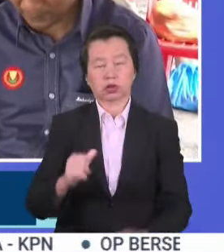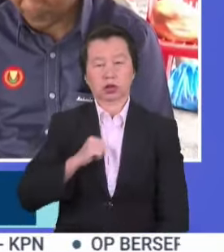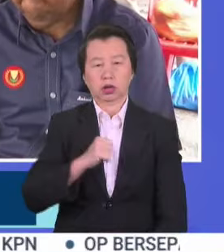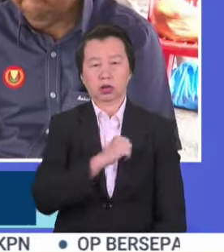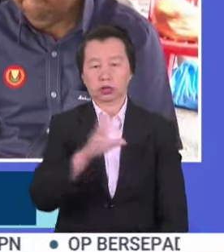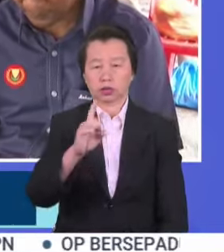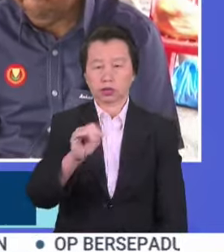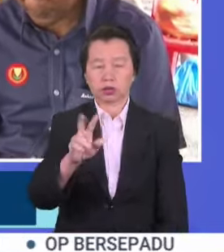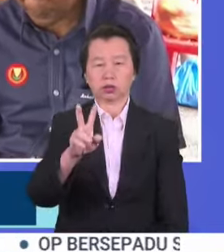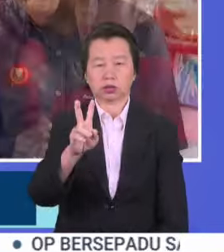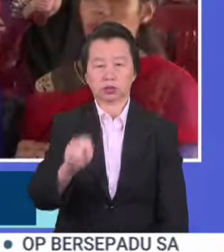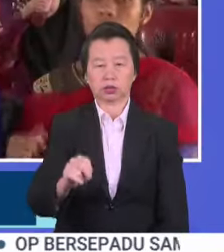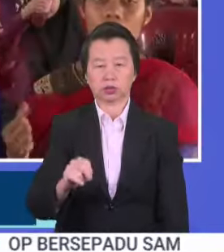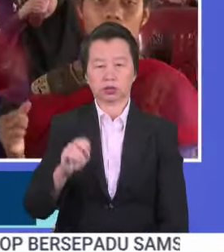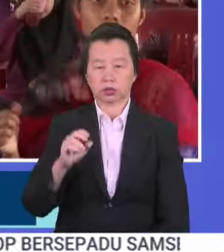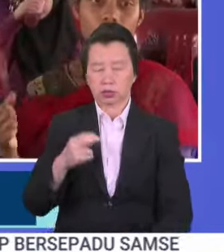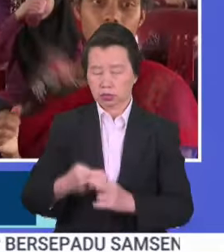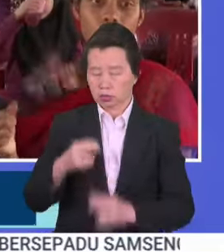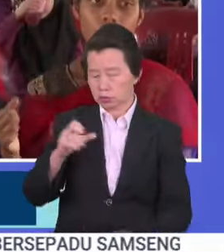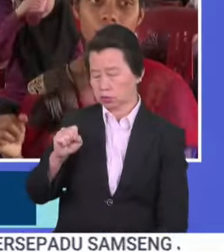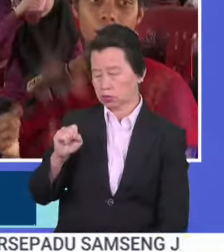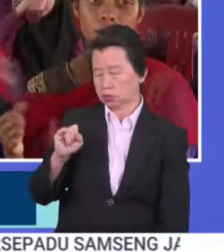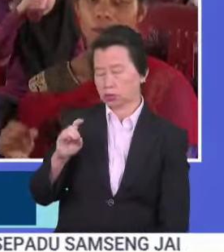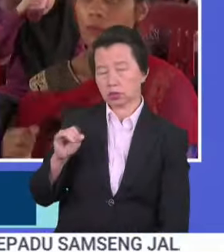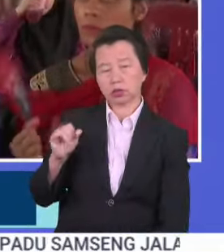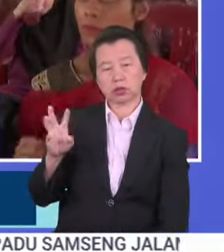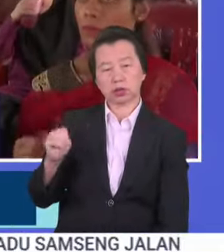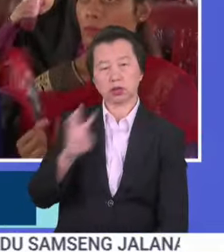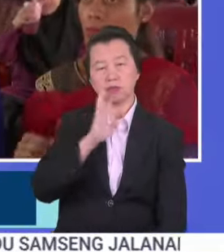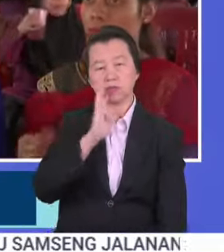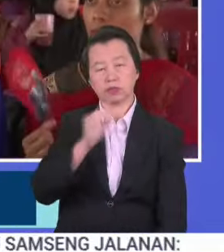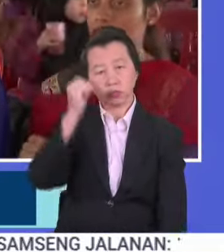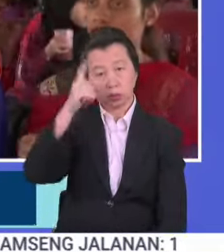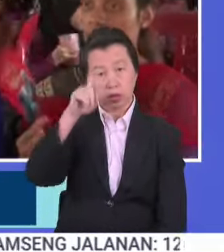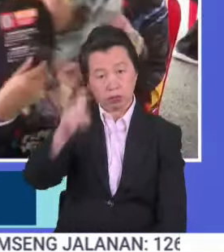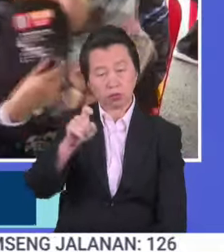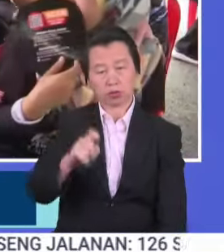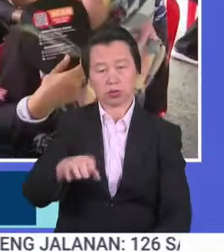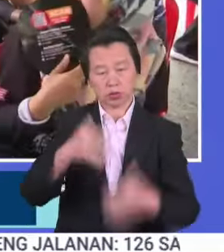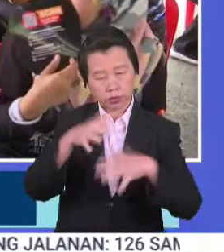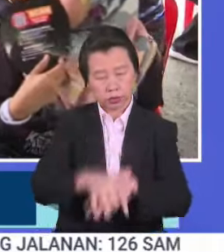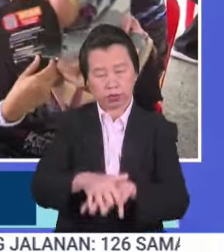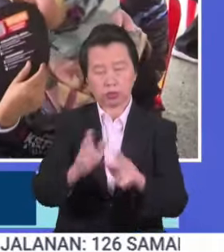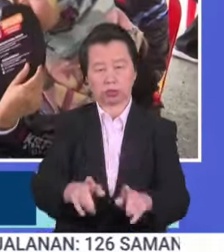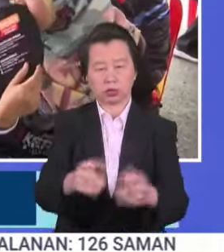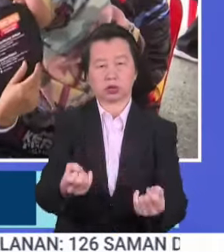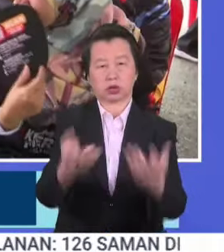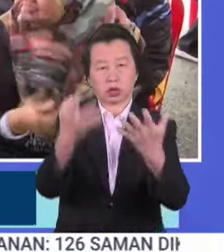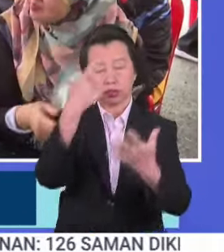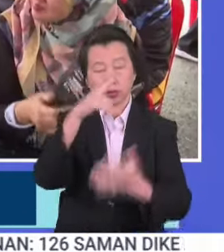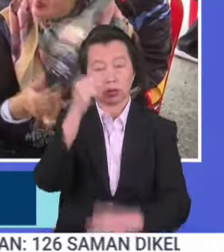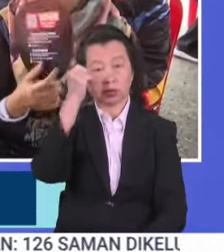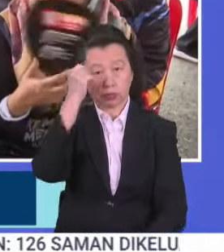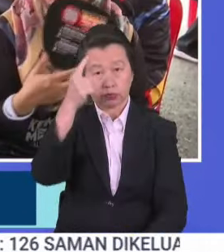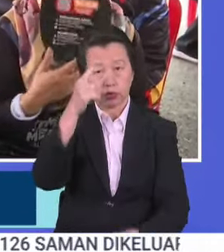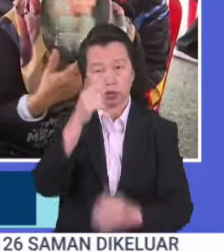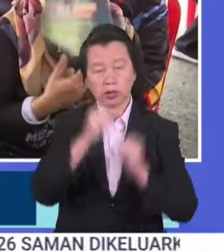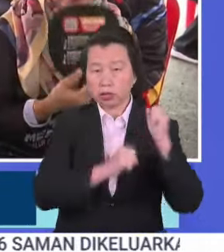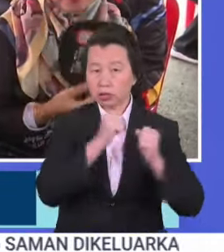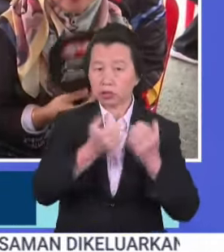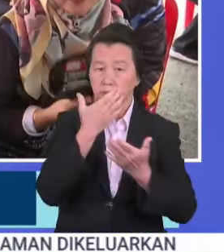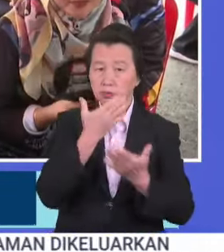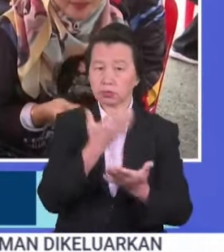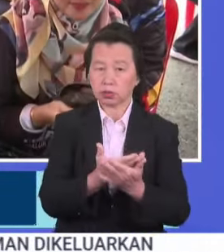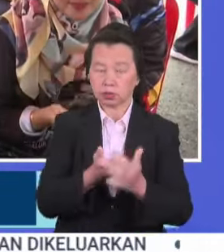Dewan Undangan Negeri Adun Sidam Bau Wong Bau Ik, penghayatannya perlu diterapkan kepada orang ramai bagi memahami nilai-nilai